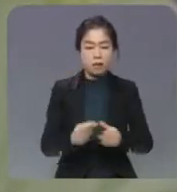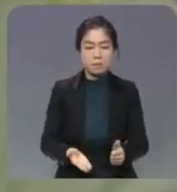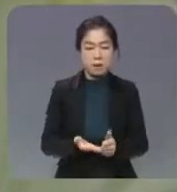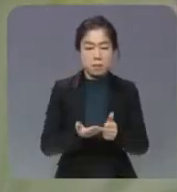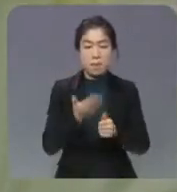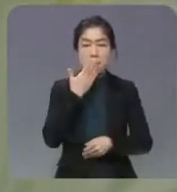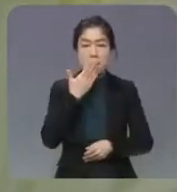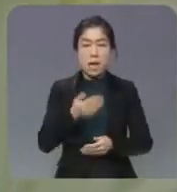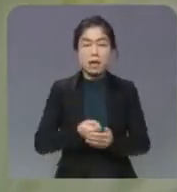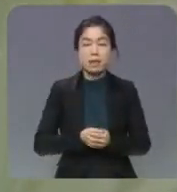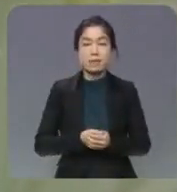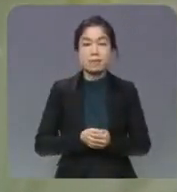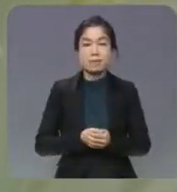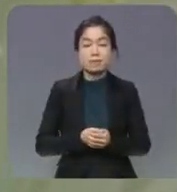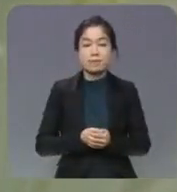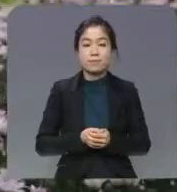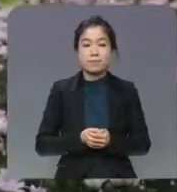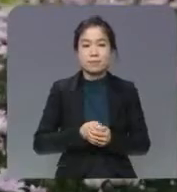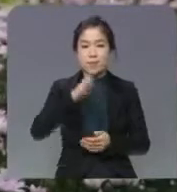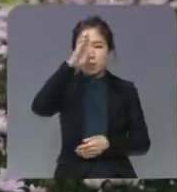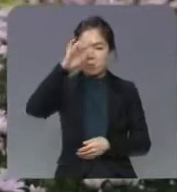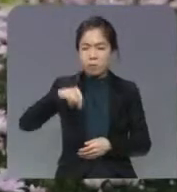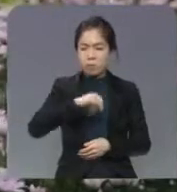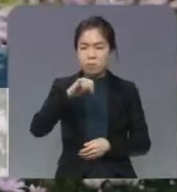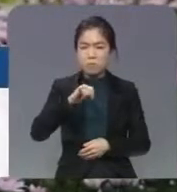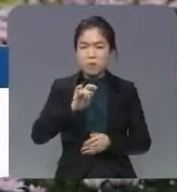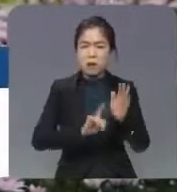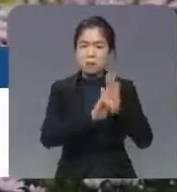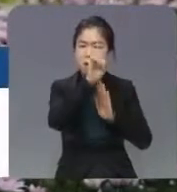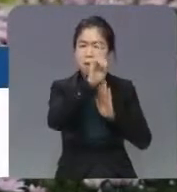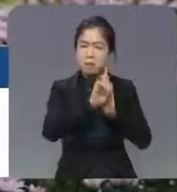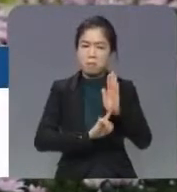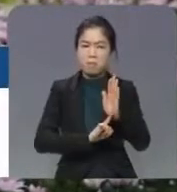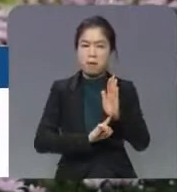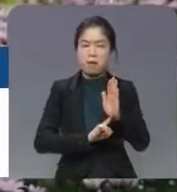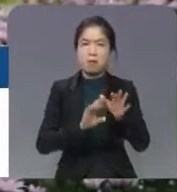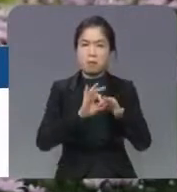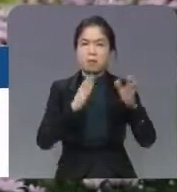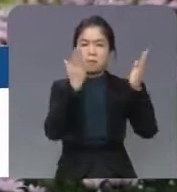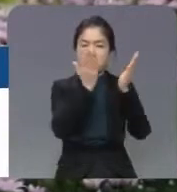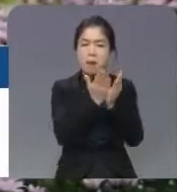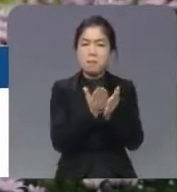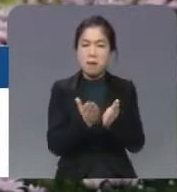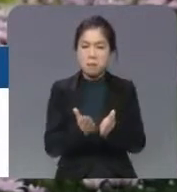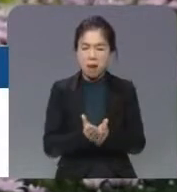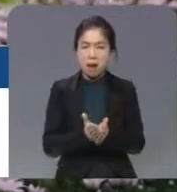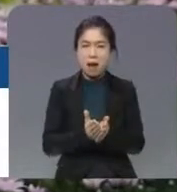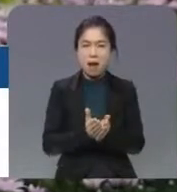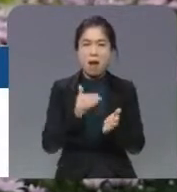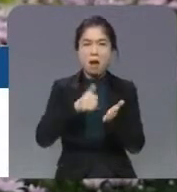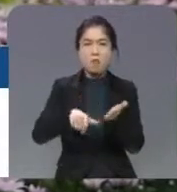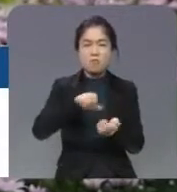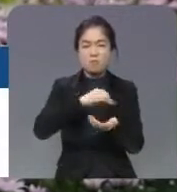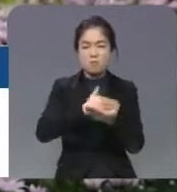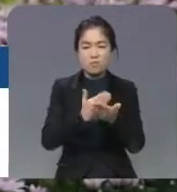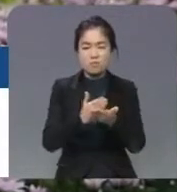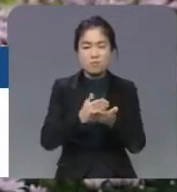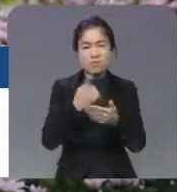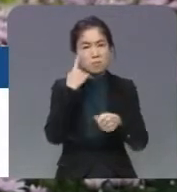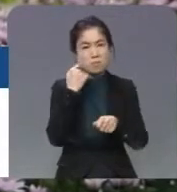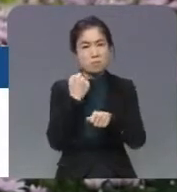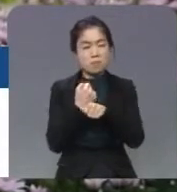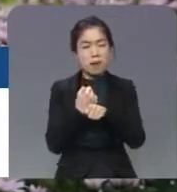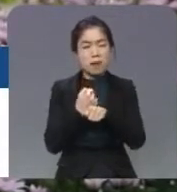있습니다. 병해충, 고원, 저원 거기에 아주 알맞는 그런 품종들이 나와서